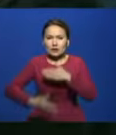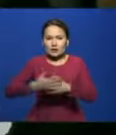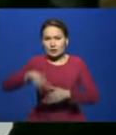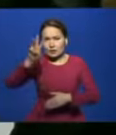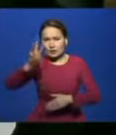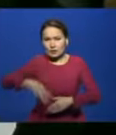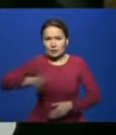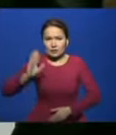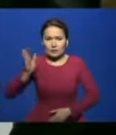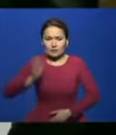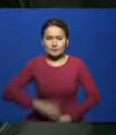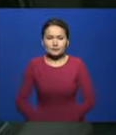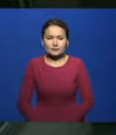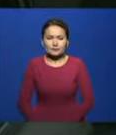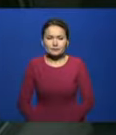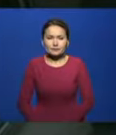жылға шеттетілді.